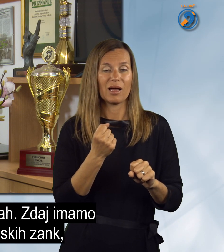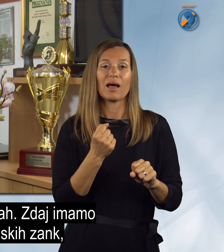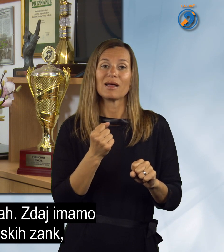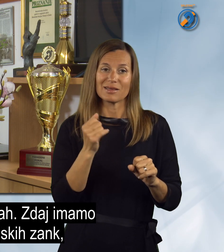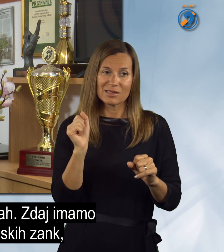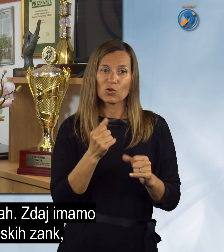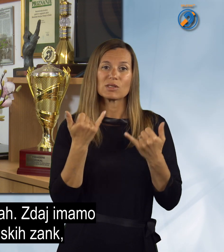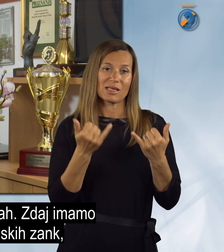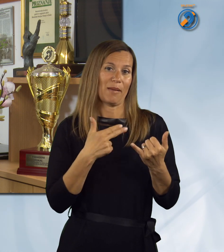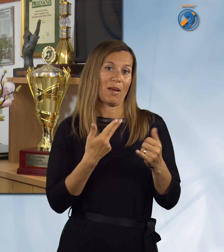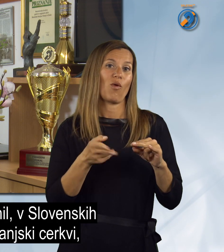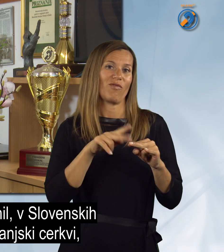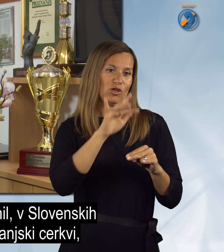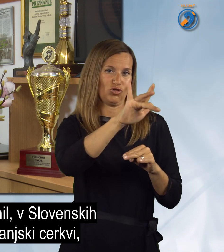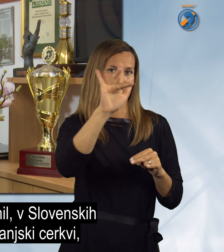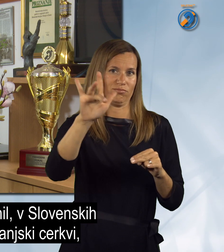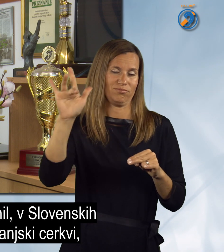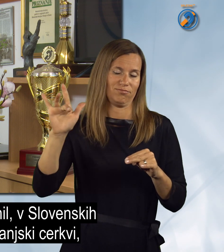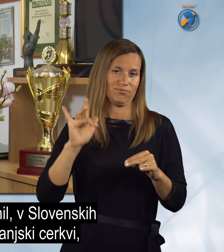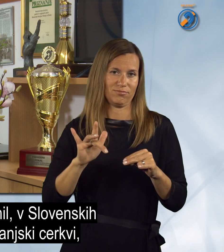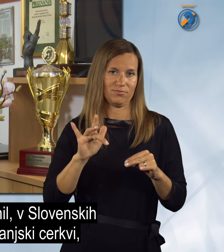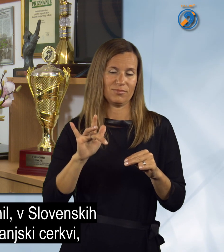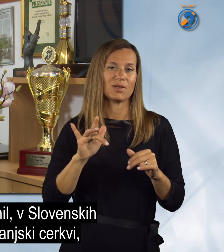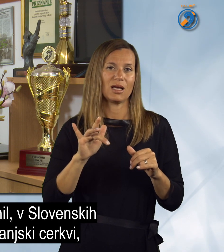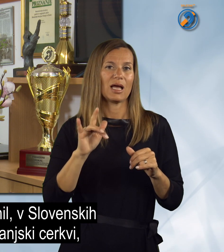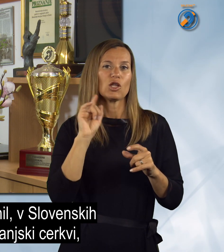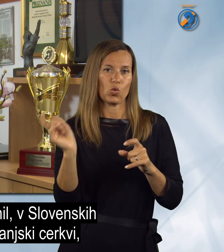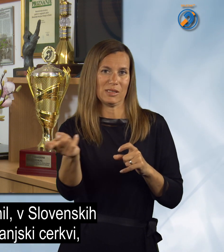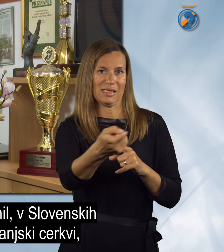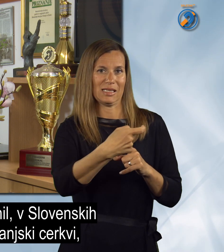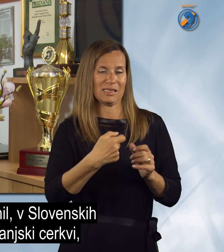več indukcijskih zank, kot sem že omenil, Slovenske Korice,